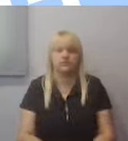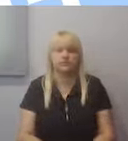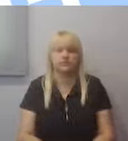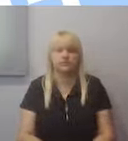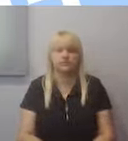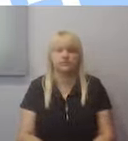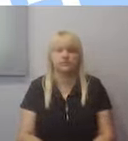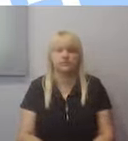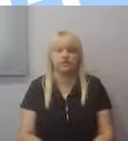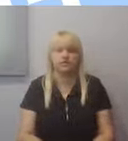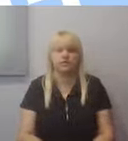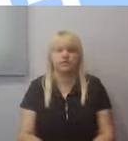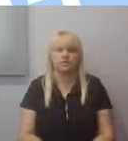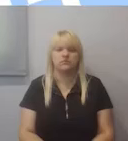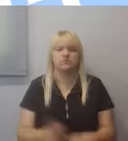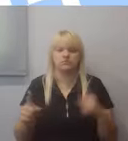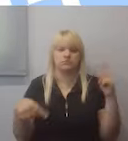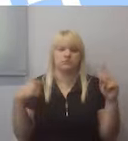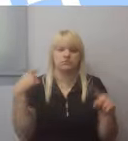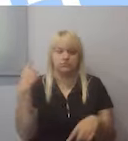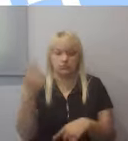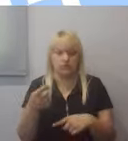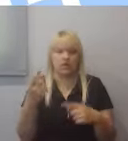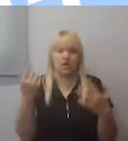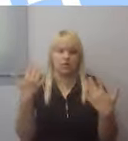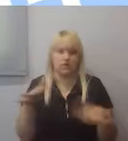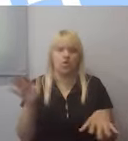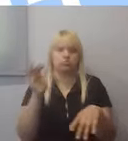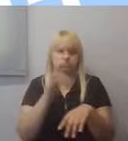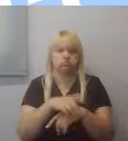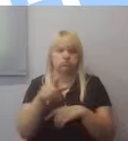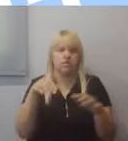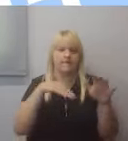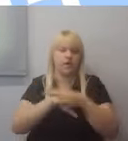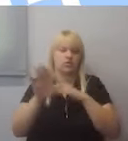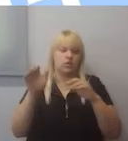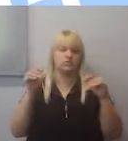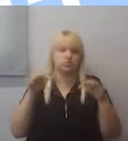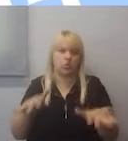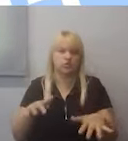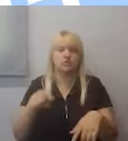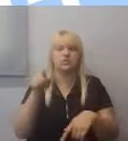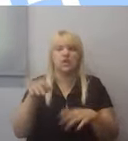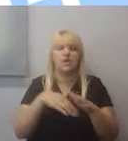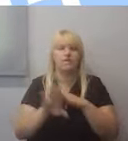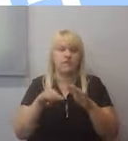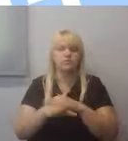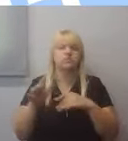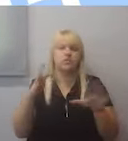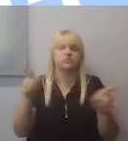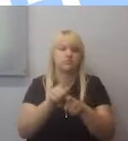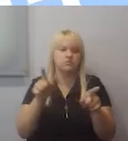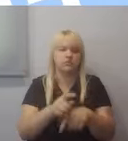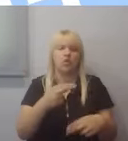tad tad jau tālāk ir tieši šis te evakuācijas process ja kur kā arī kolēģi minēja iepriekš